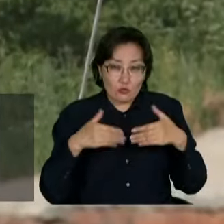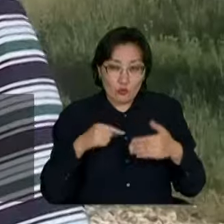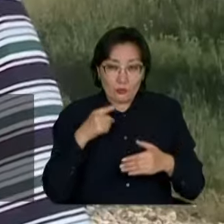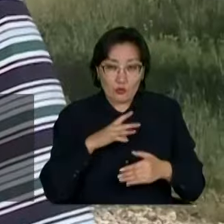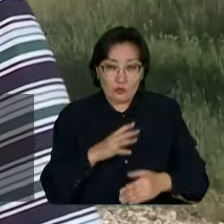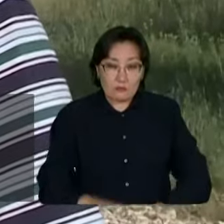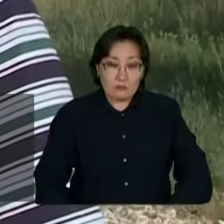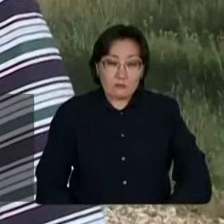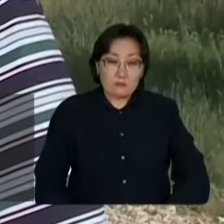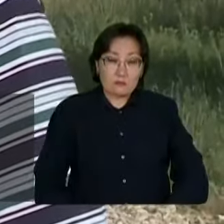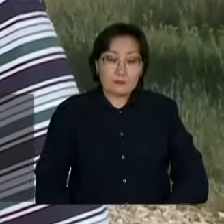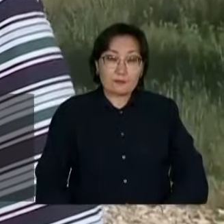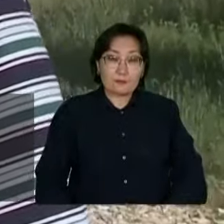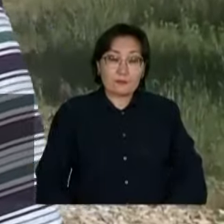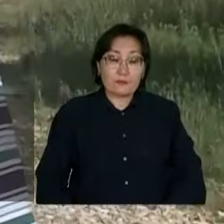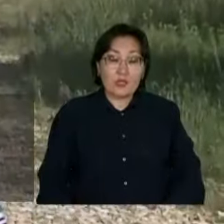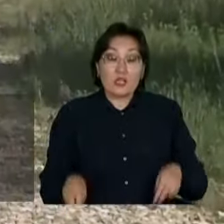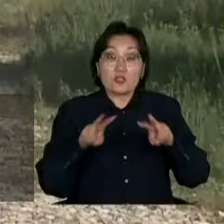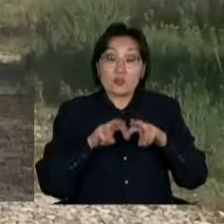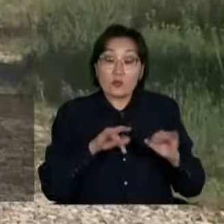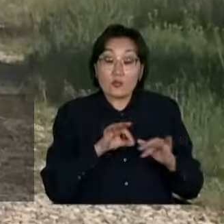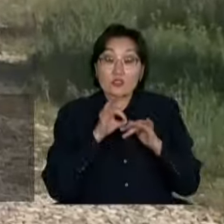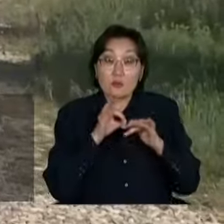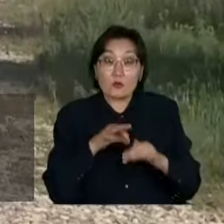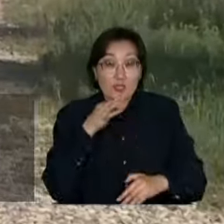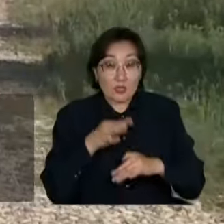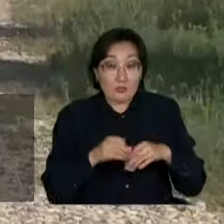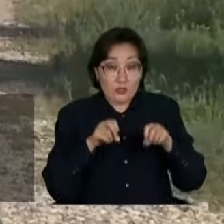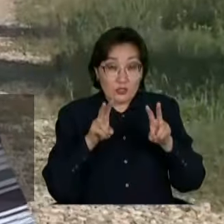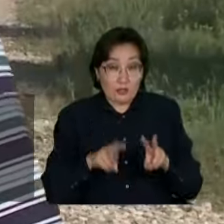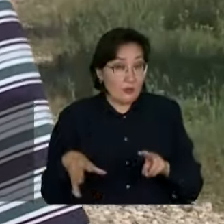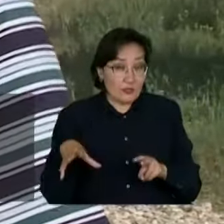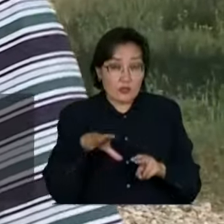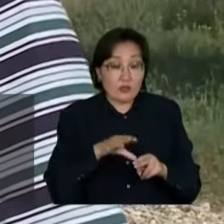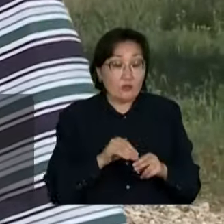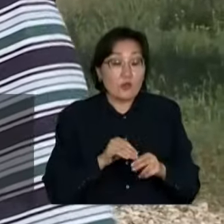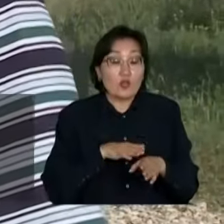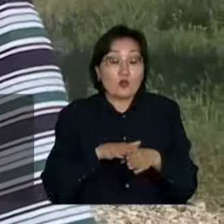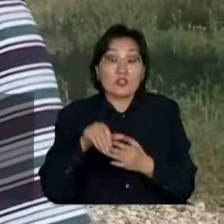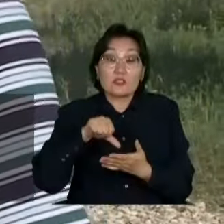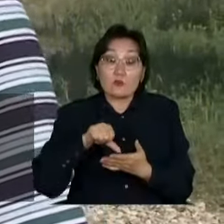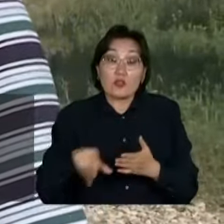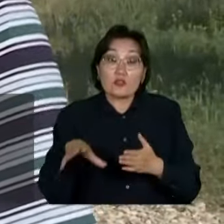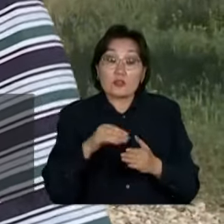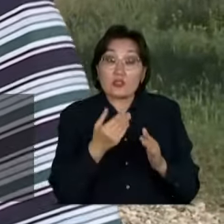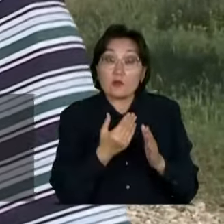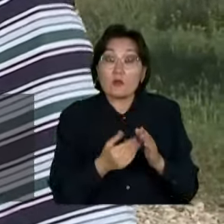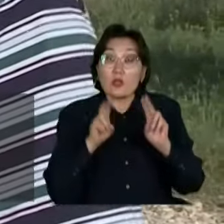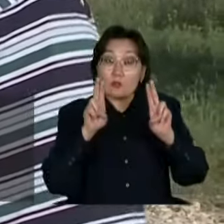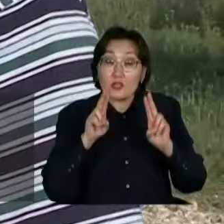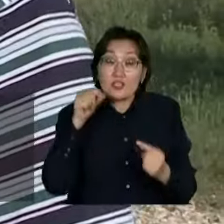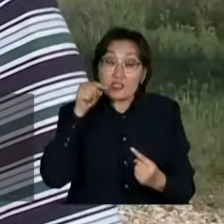отыр. Расследование было проведено. Тергеу жүргізілді. Жауапты мамандардың барлығы түгелдей қатысты. Барлығы нұсқау бойынша